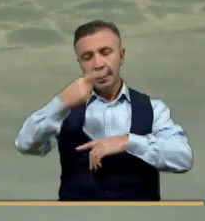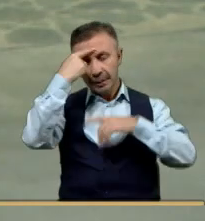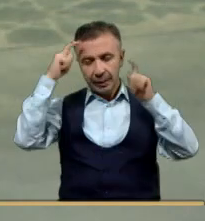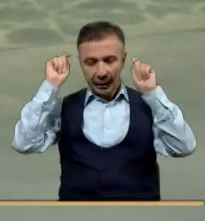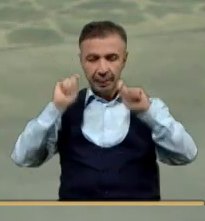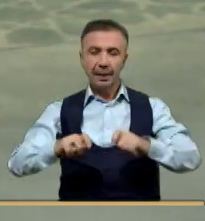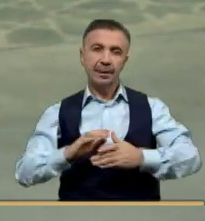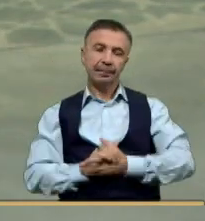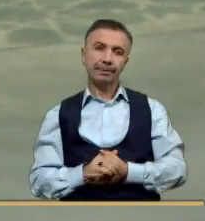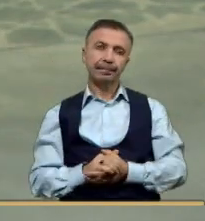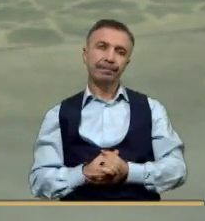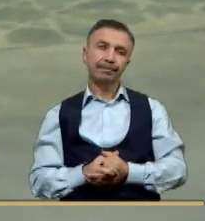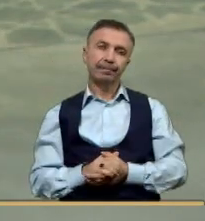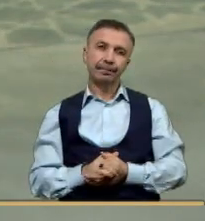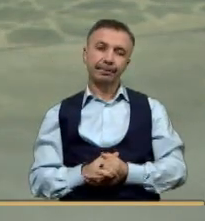eylesin.